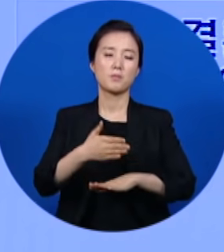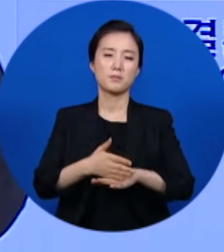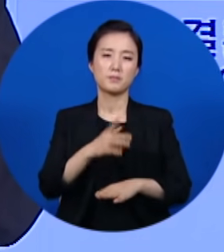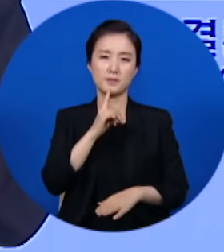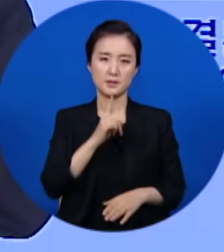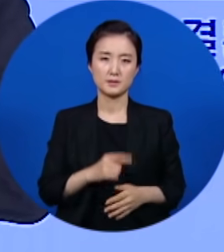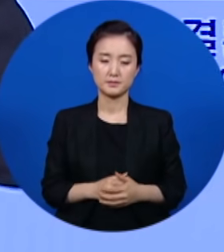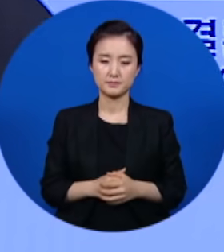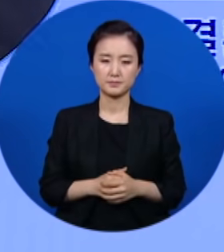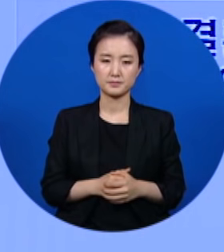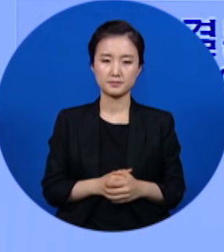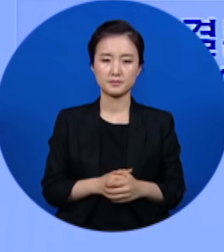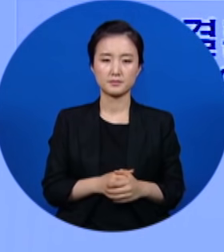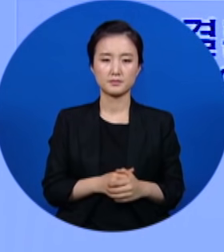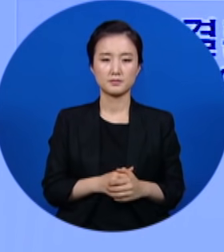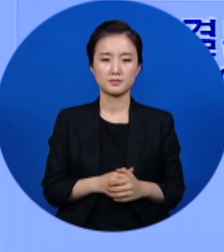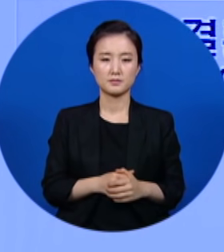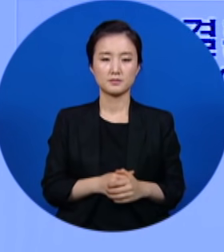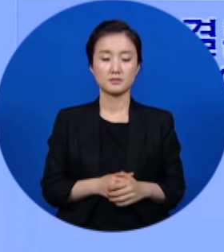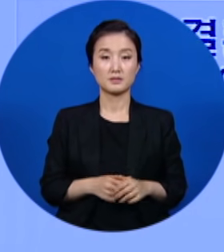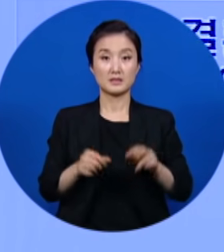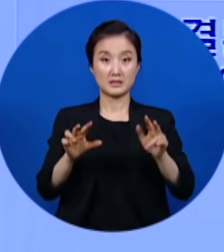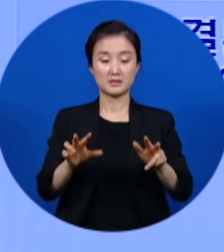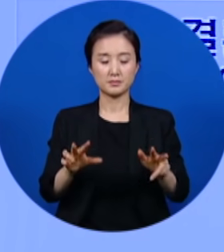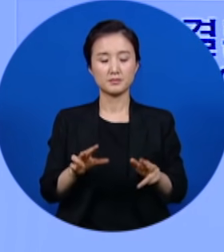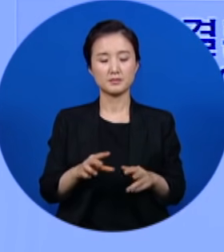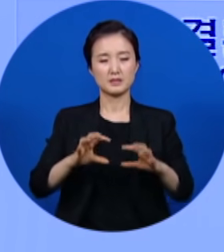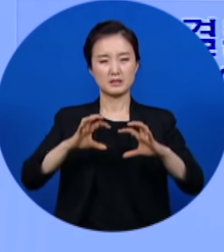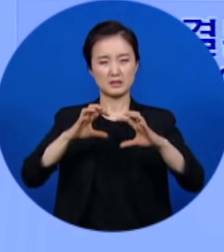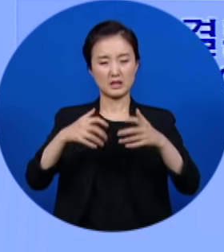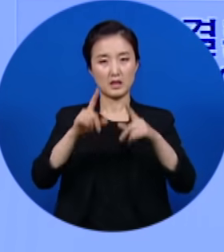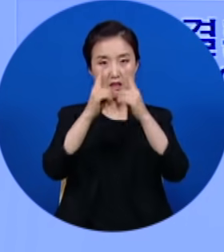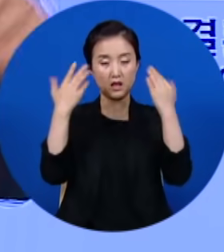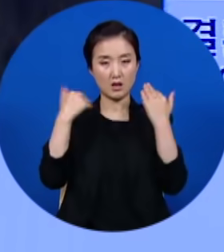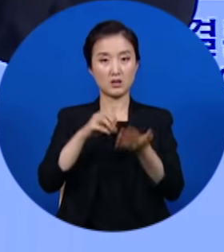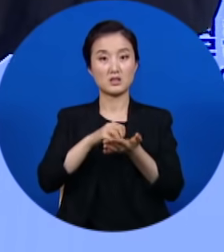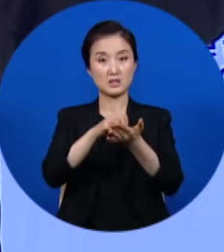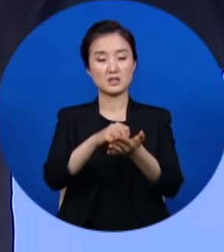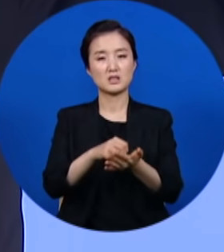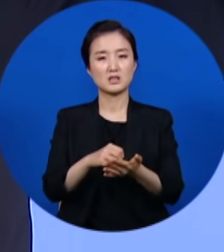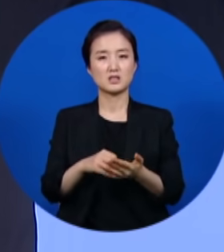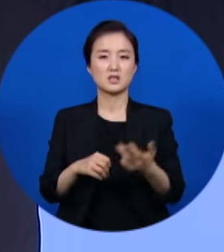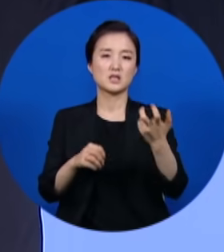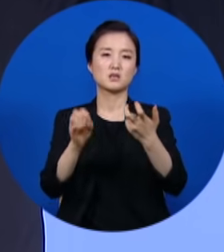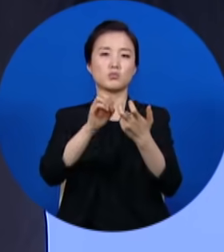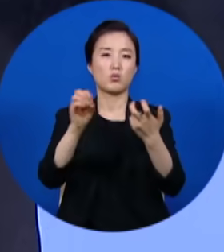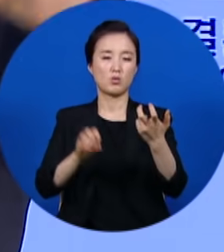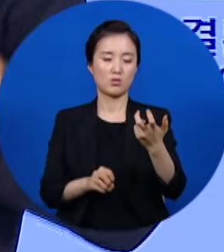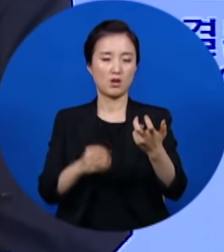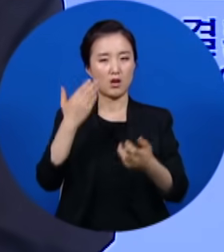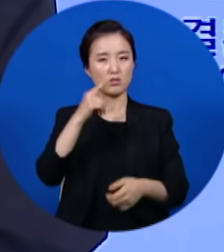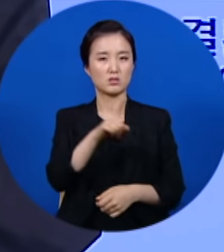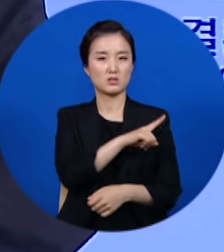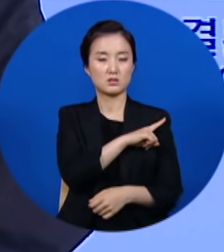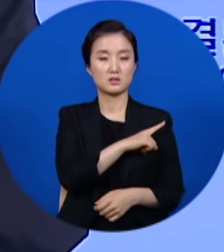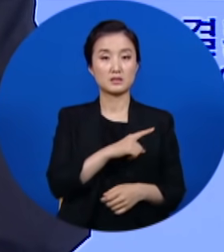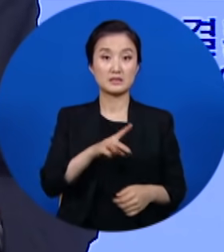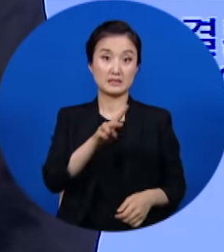지금 여 세계에서 대학진학률 1등 한국 70% 이 등 일본 50%